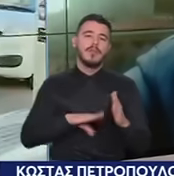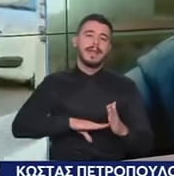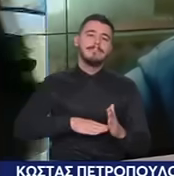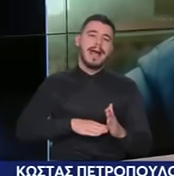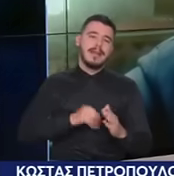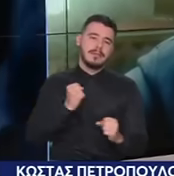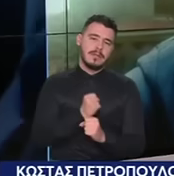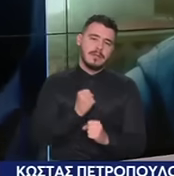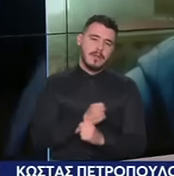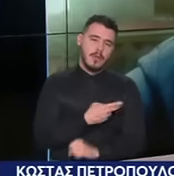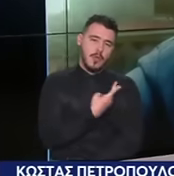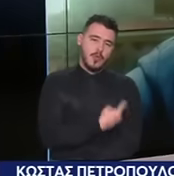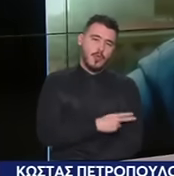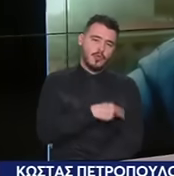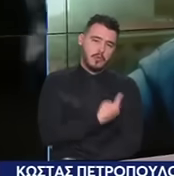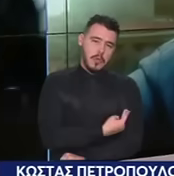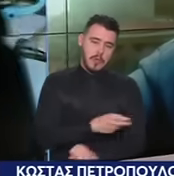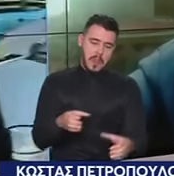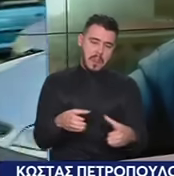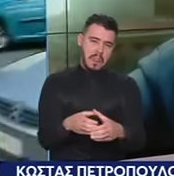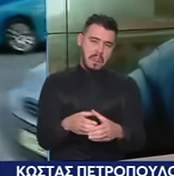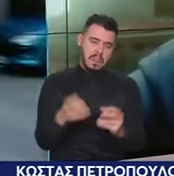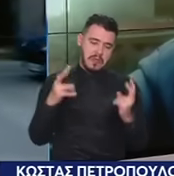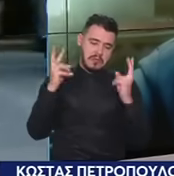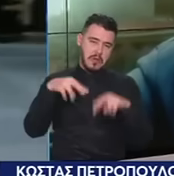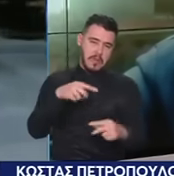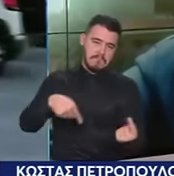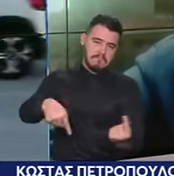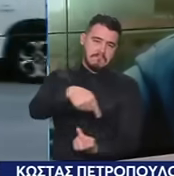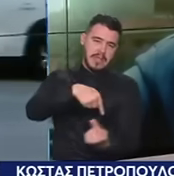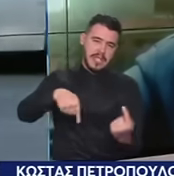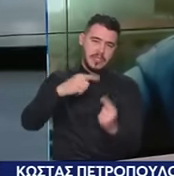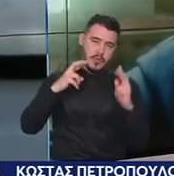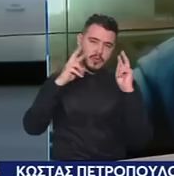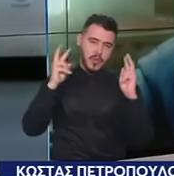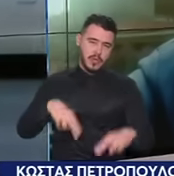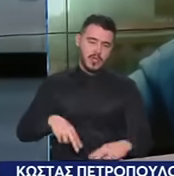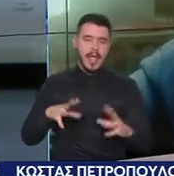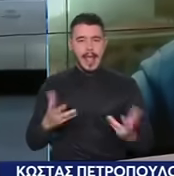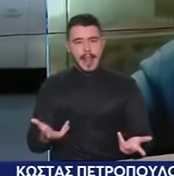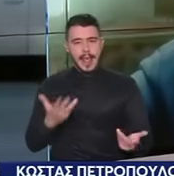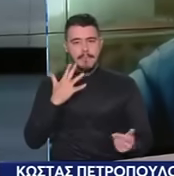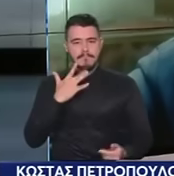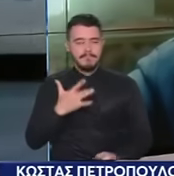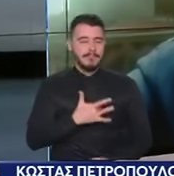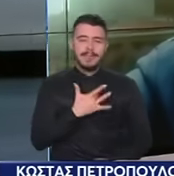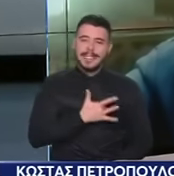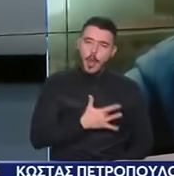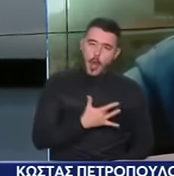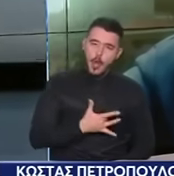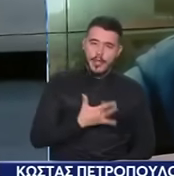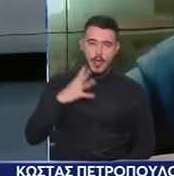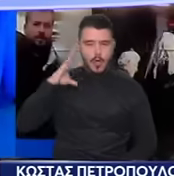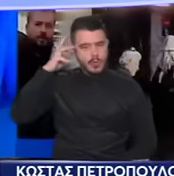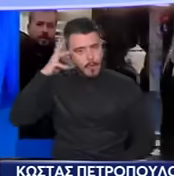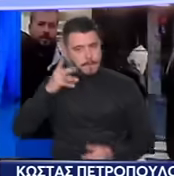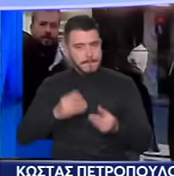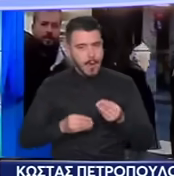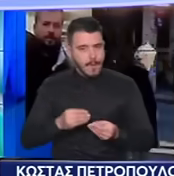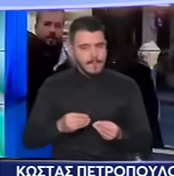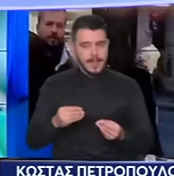υπάρχει και η υπόνοια ότι ένας νοσηλευτής μπορεί να έχει ένα ψυχολογικό πρόβλημα, μια ψυχική διαταραχή, η οποία να τον οδηγήσει σε τέτοια